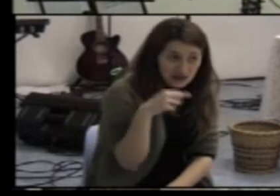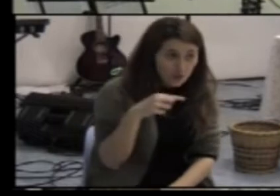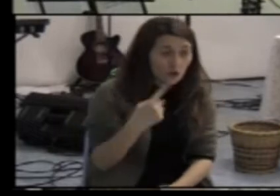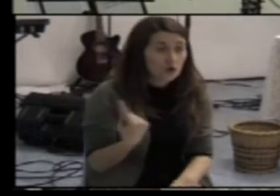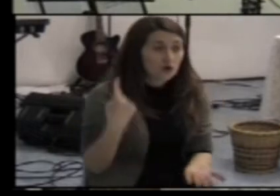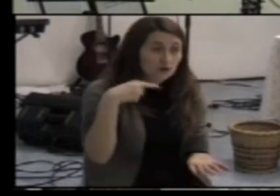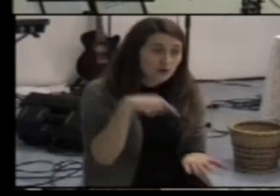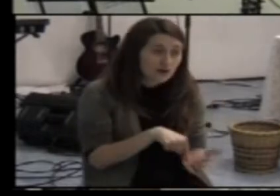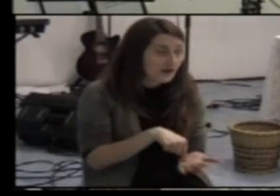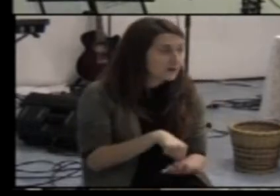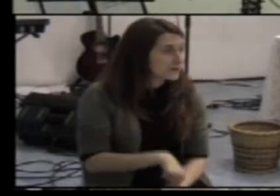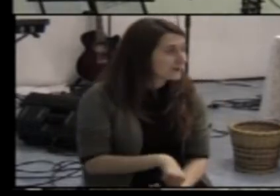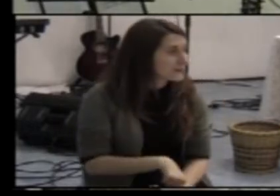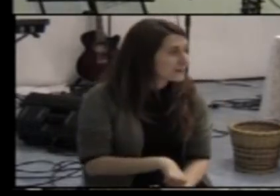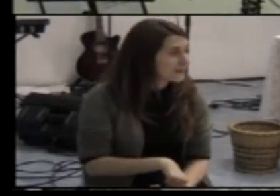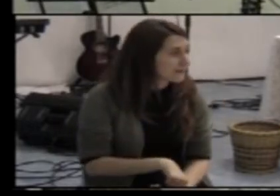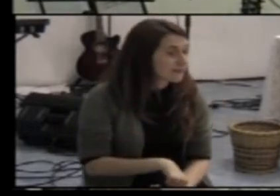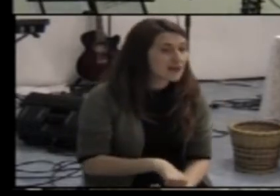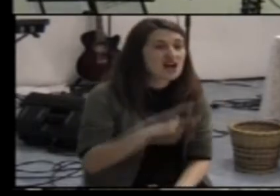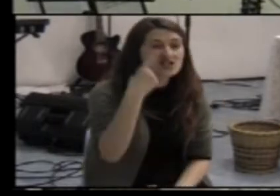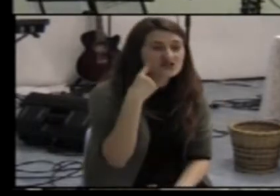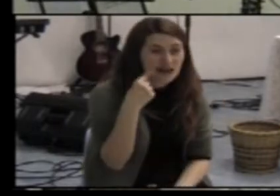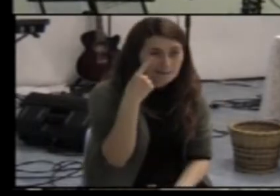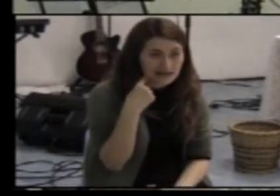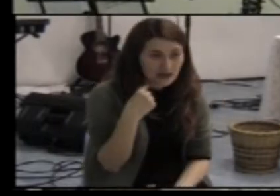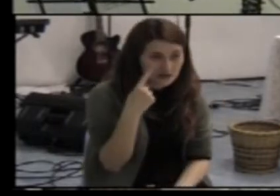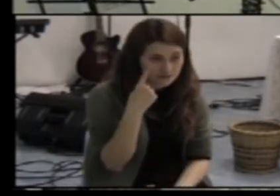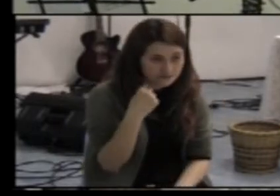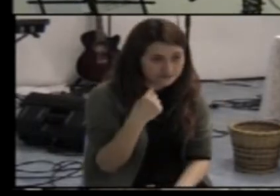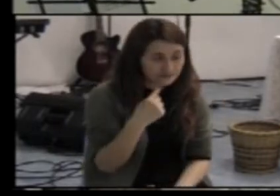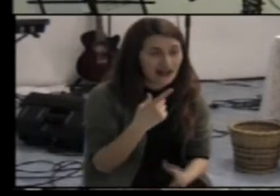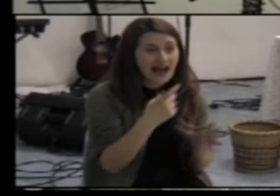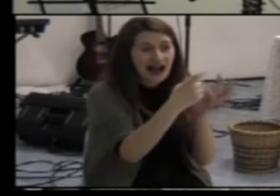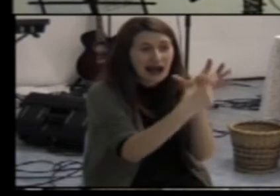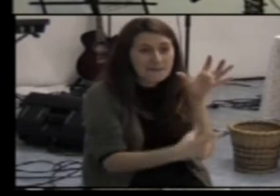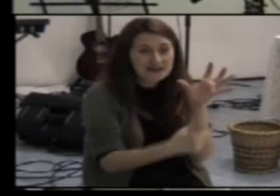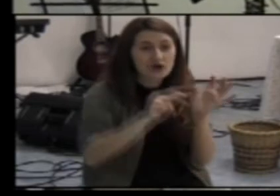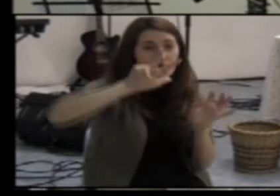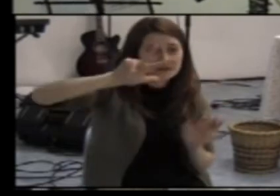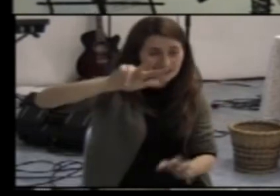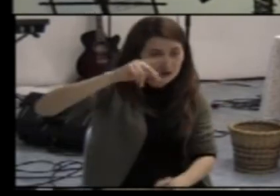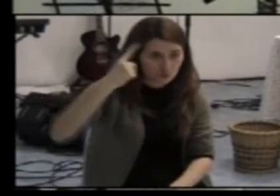se noi andiamo, grazie, in Geremia, al capitolo 31,